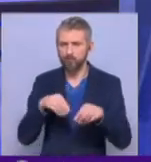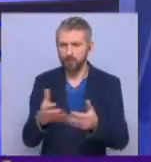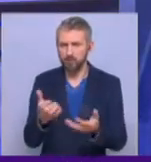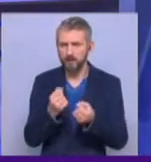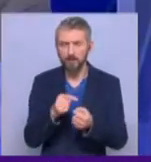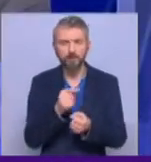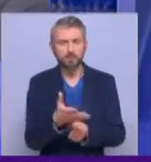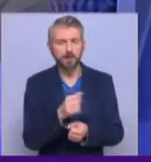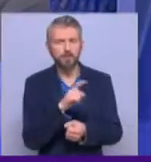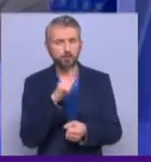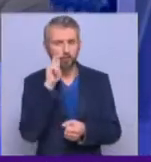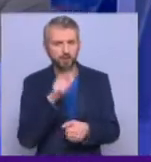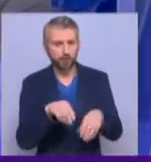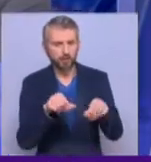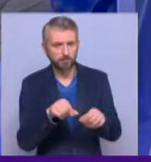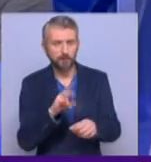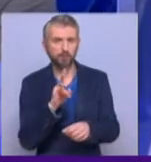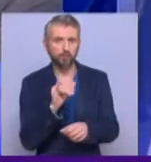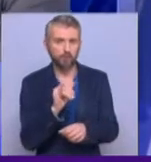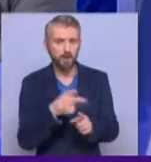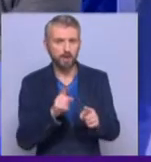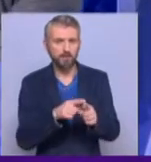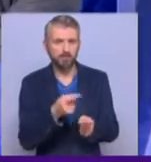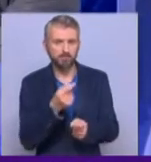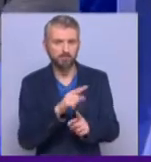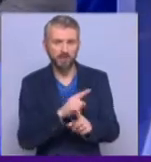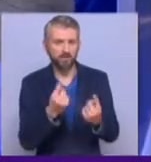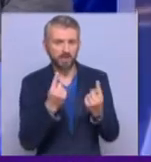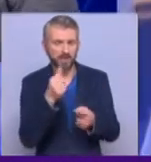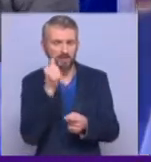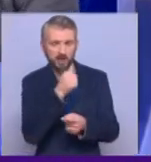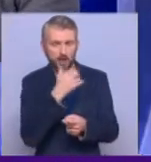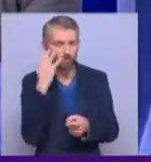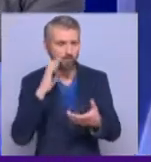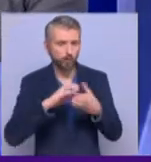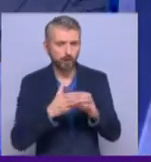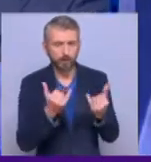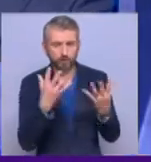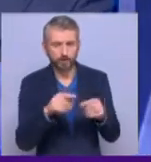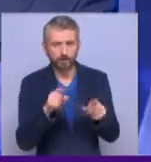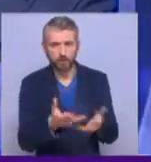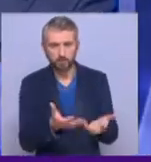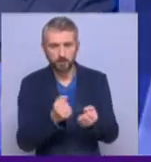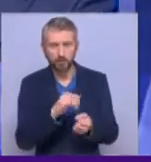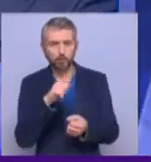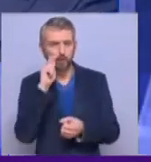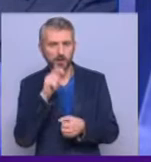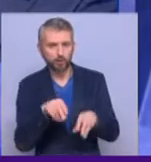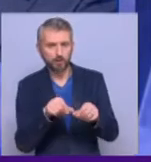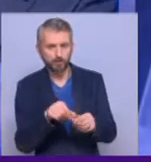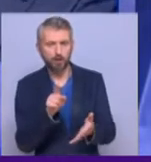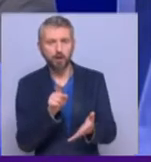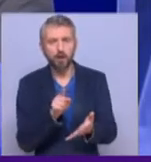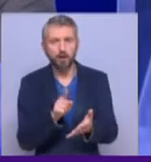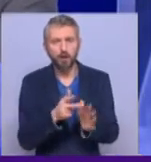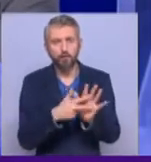ні? Він береться з української землі. Так. Ну, це ж невеликий секрет. У нас вугілля на сьогоднішній день також береться з української землі, але 85%